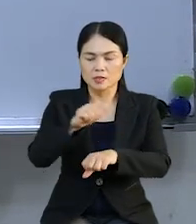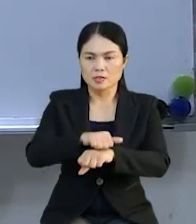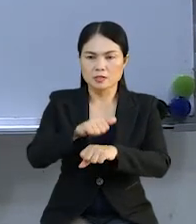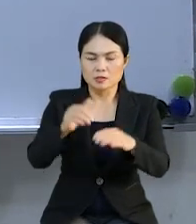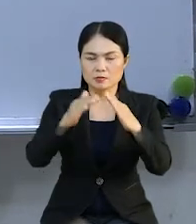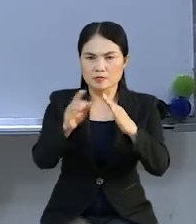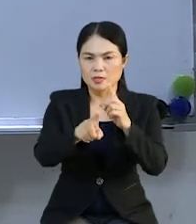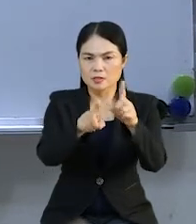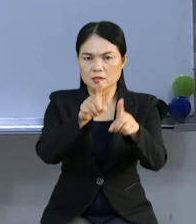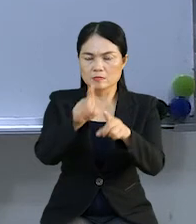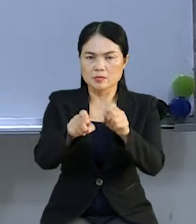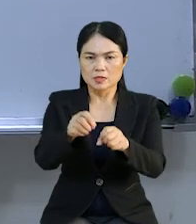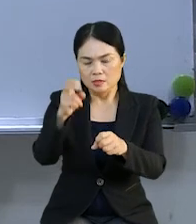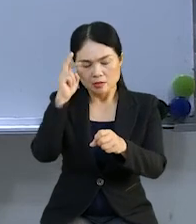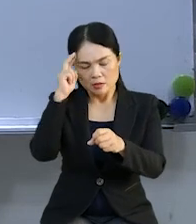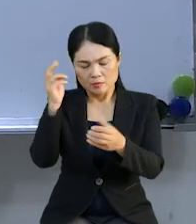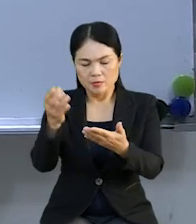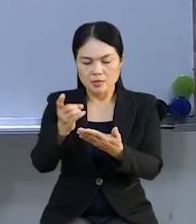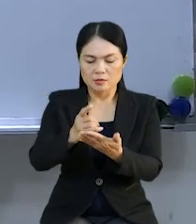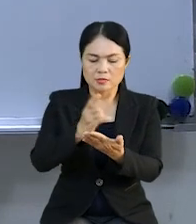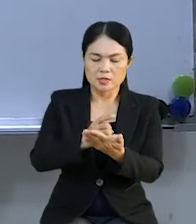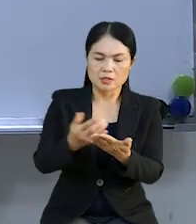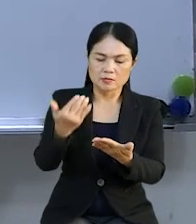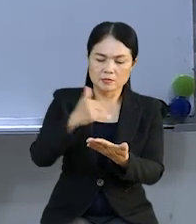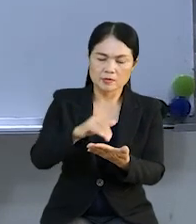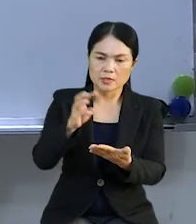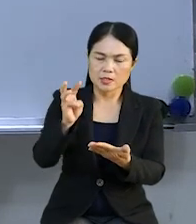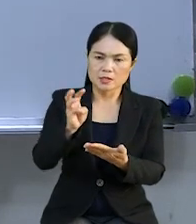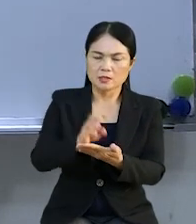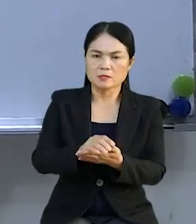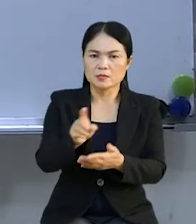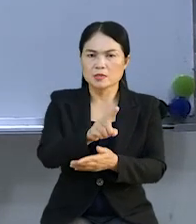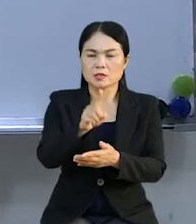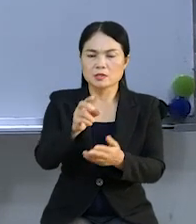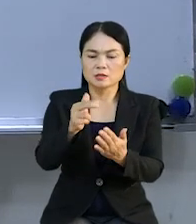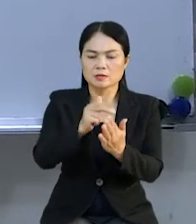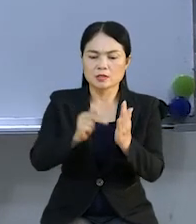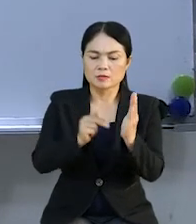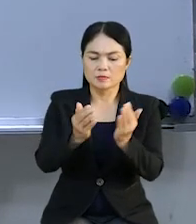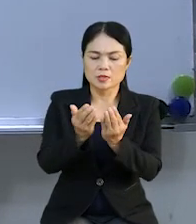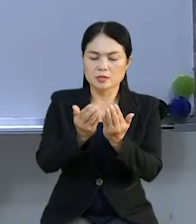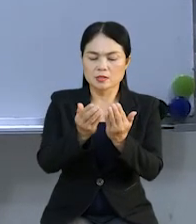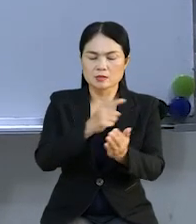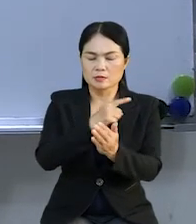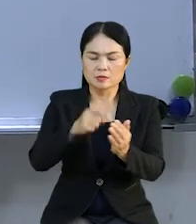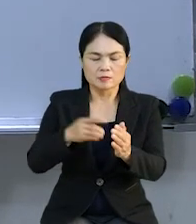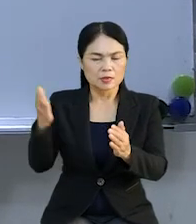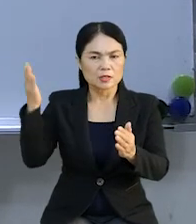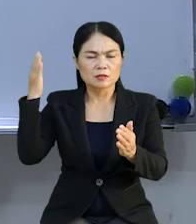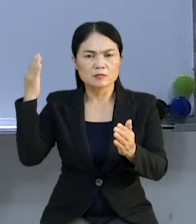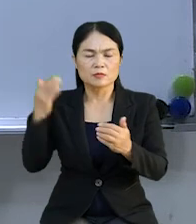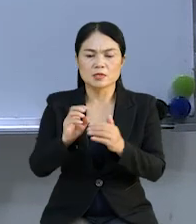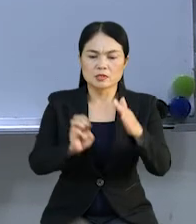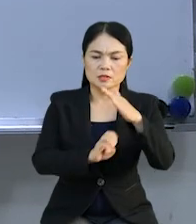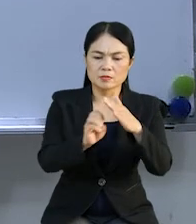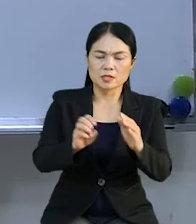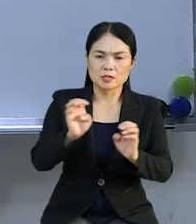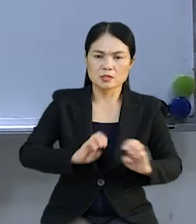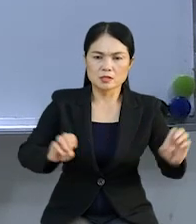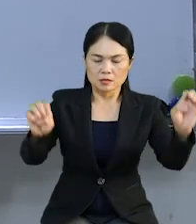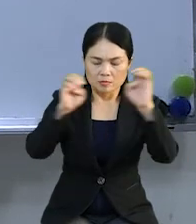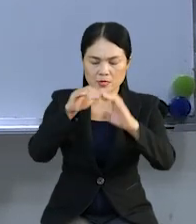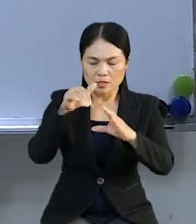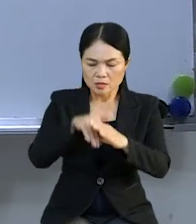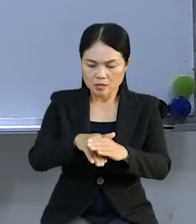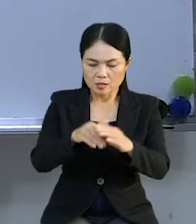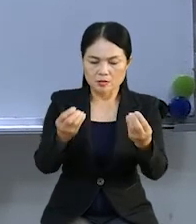ลูกครูสมสัวรวมเล็กไม่เรียนลางเวกบันเต็กนะก้นนะตาอัตบอดอำนาจระบายยืงไงมนนะทนเทียนทอมจิตใน